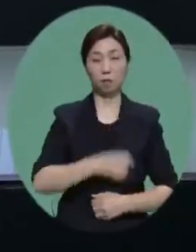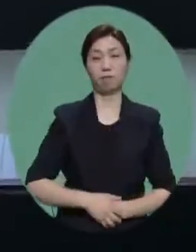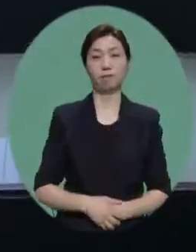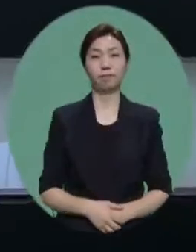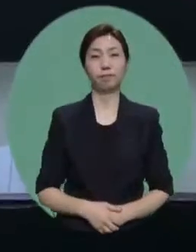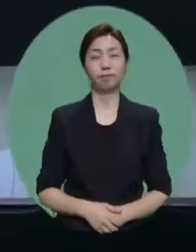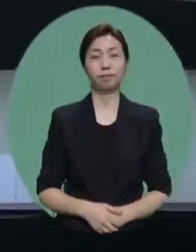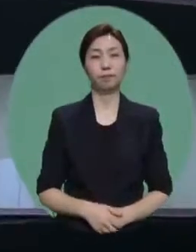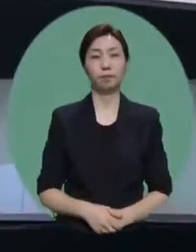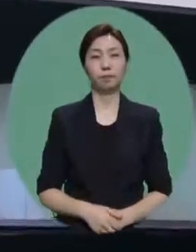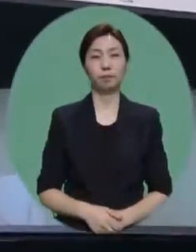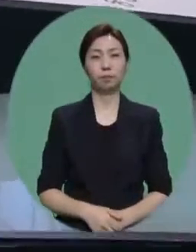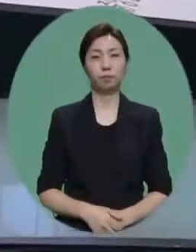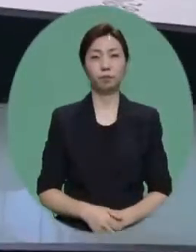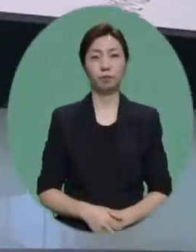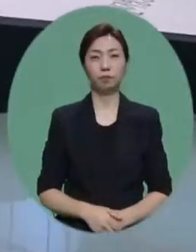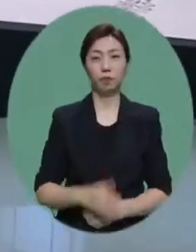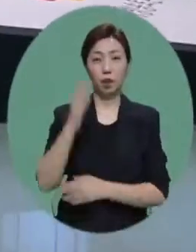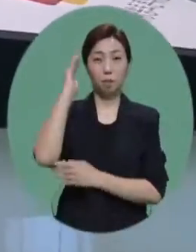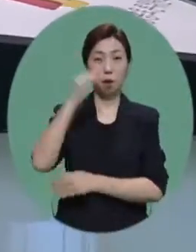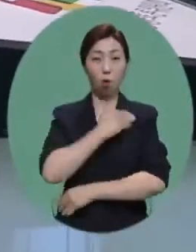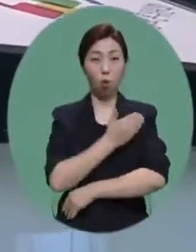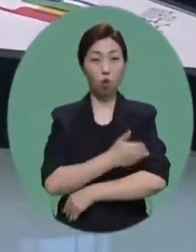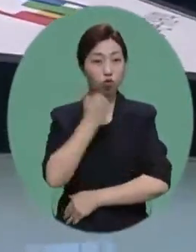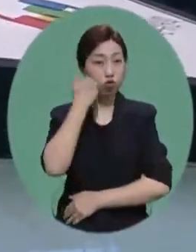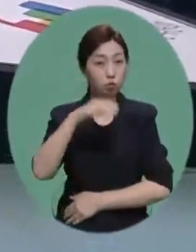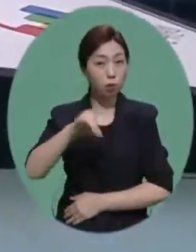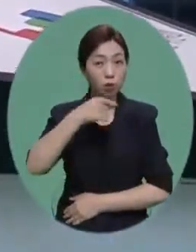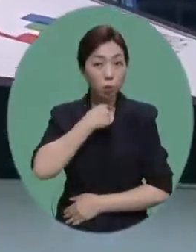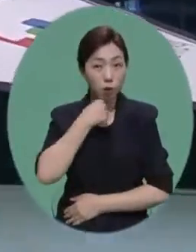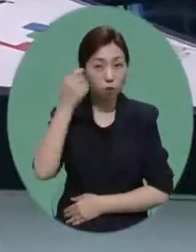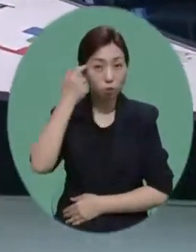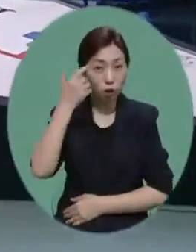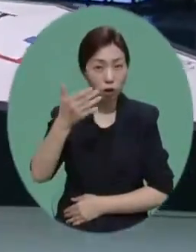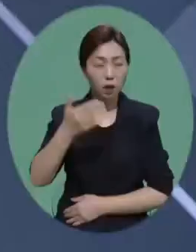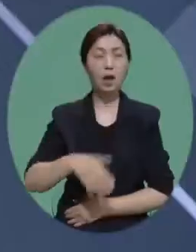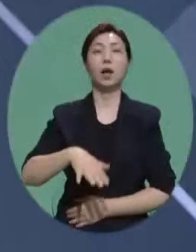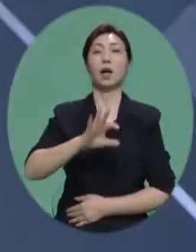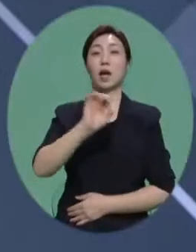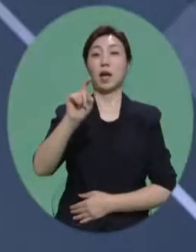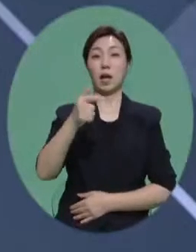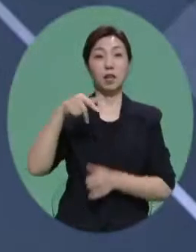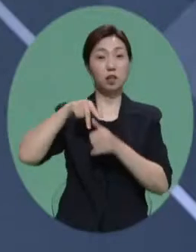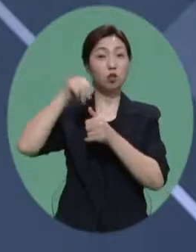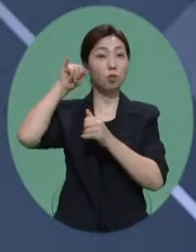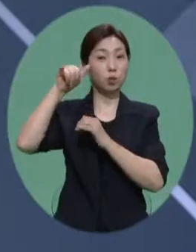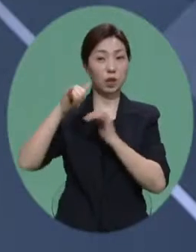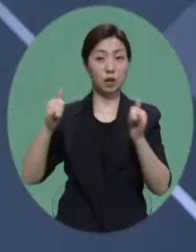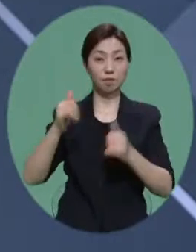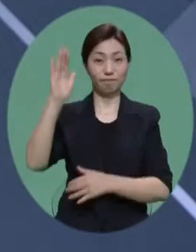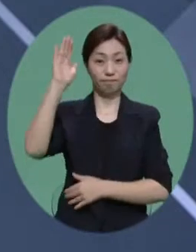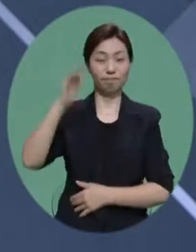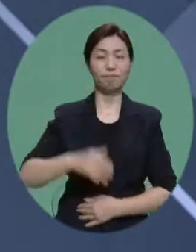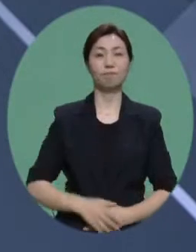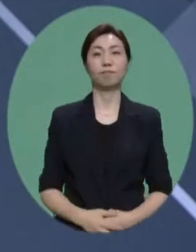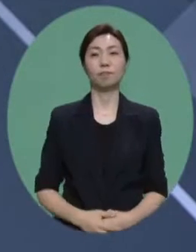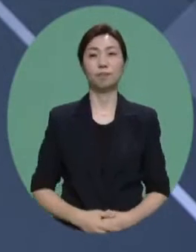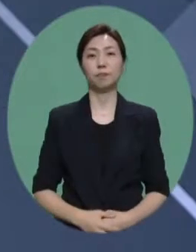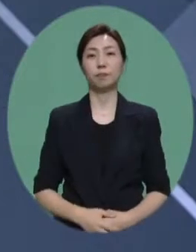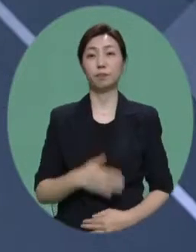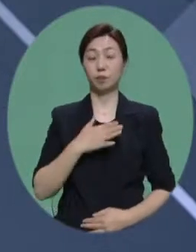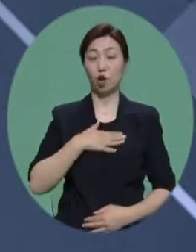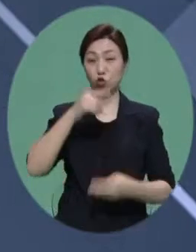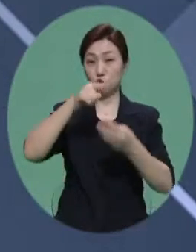하겠습니다 발언권 여러분한테 제가 먼저 드릴까요 4 안철수 후보 예천 어유 높게